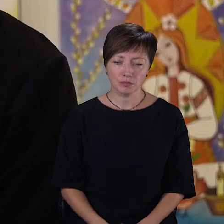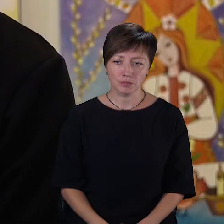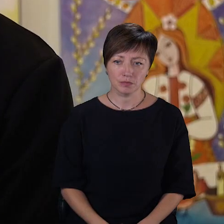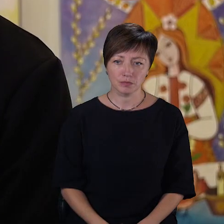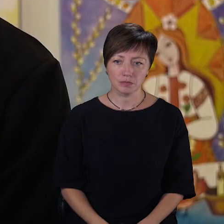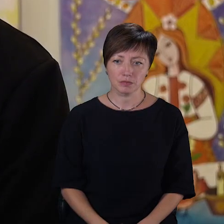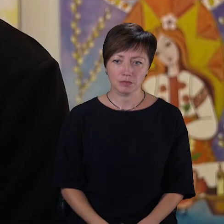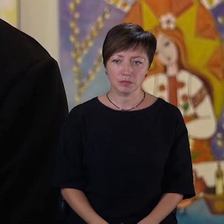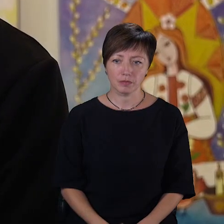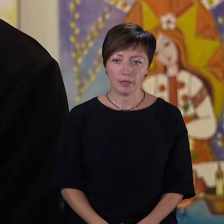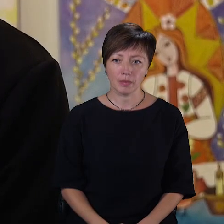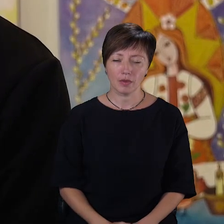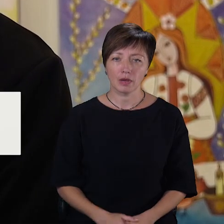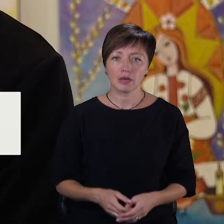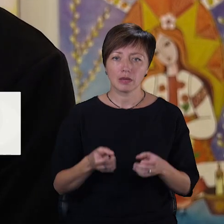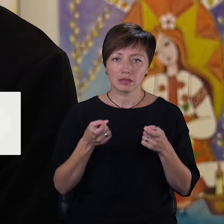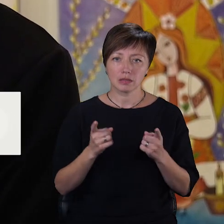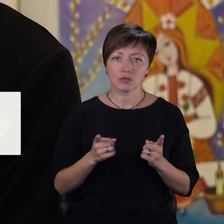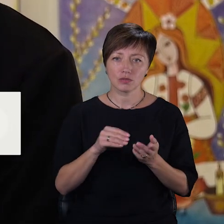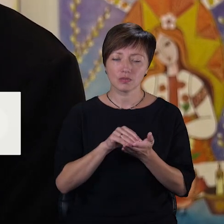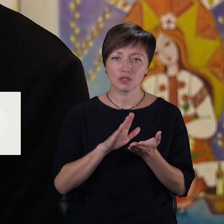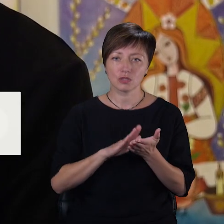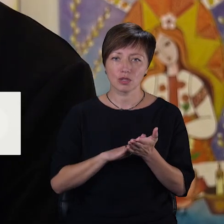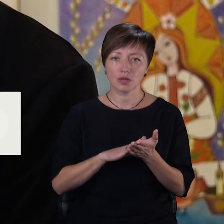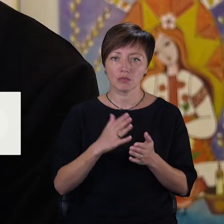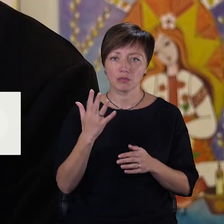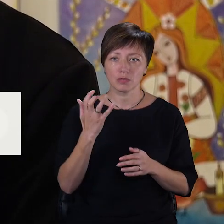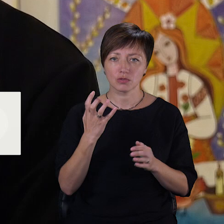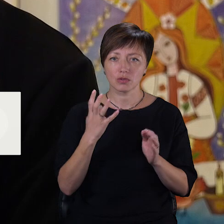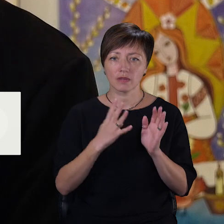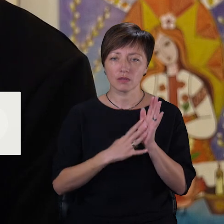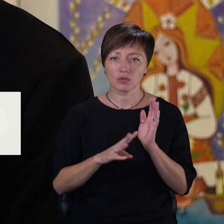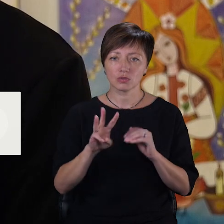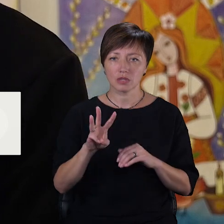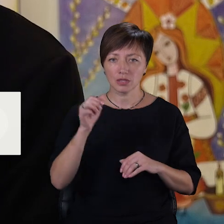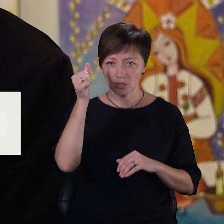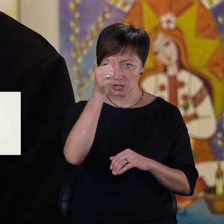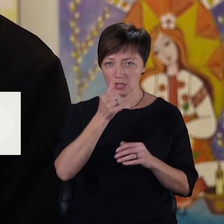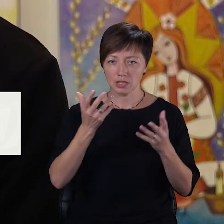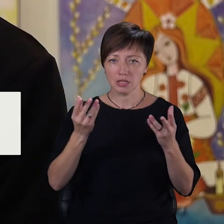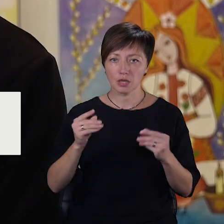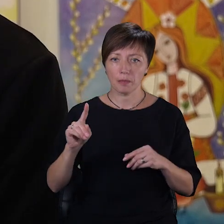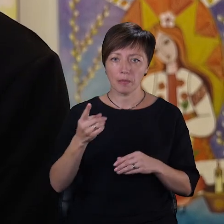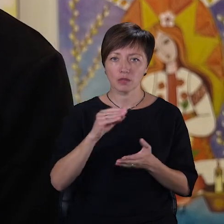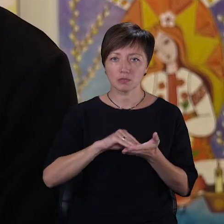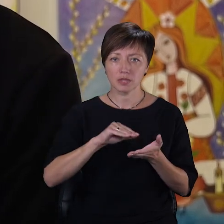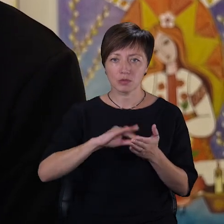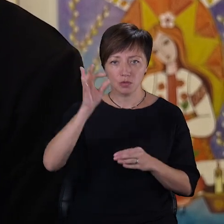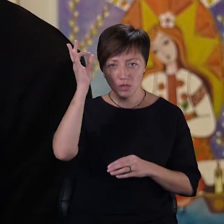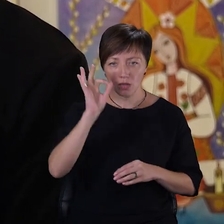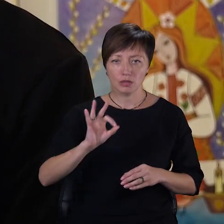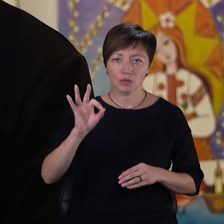499. В дні товариства ми дійсно відзначаємо вже 593-ю річницю з дня першої писемної згадки